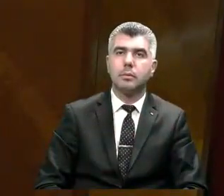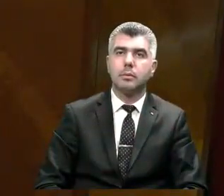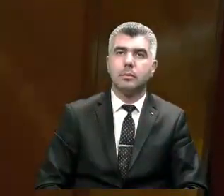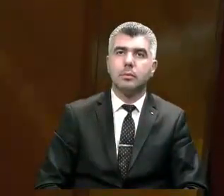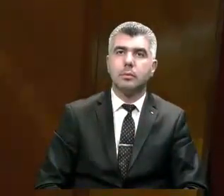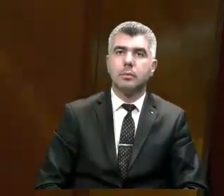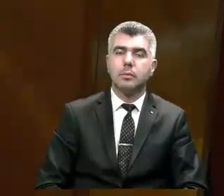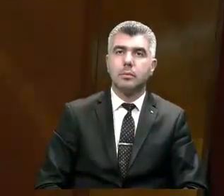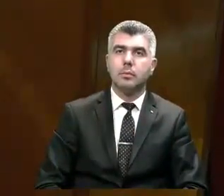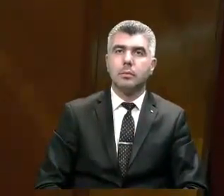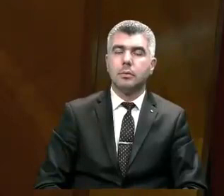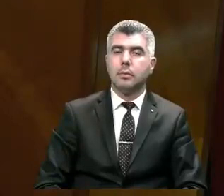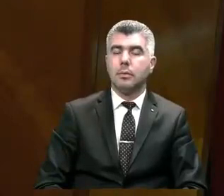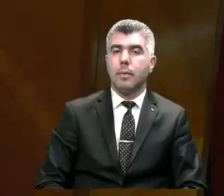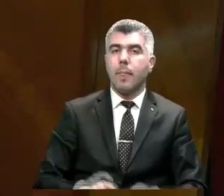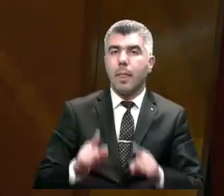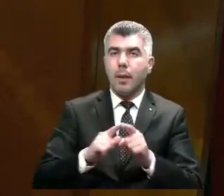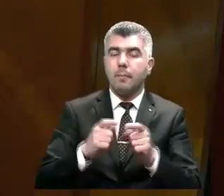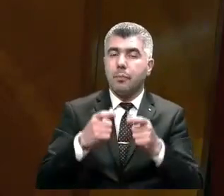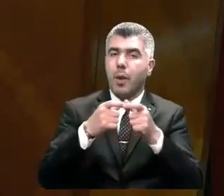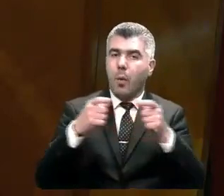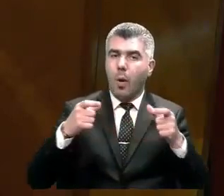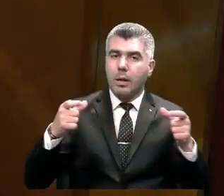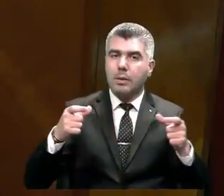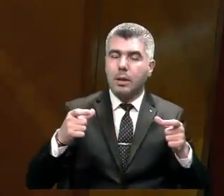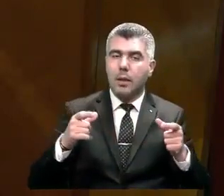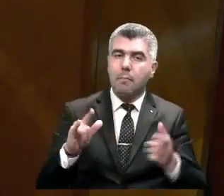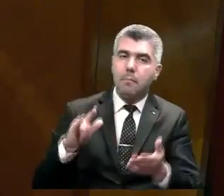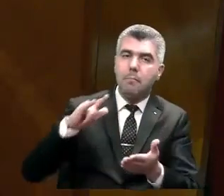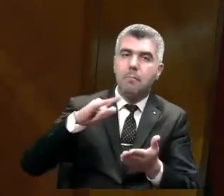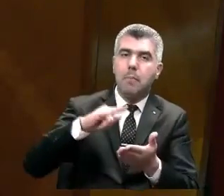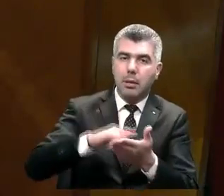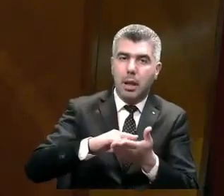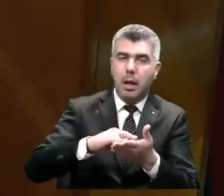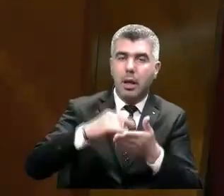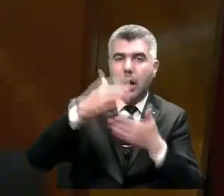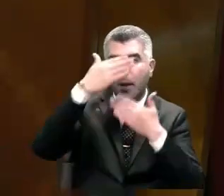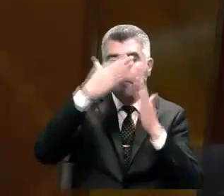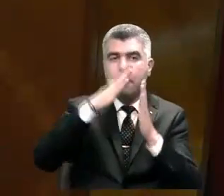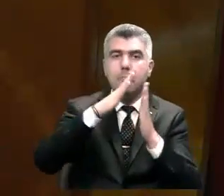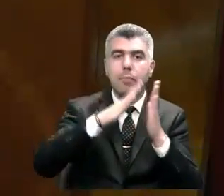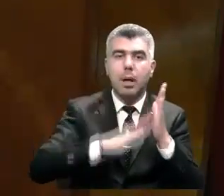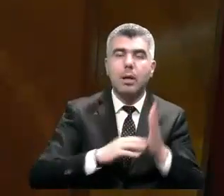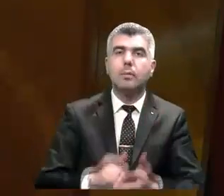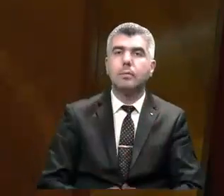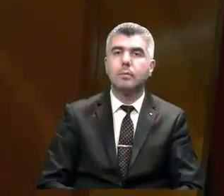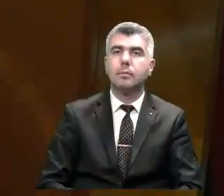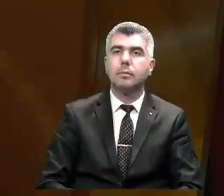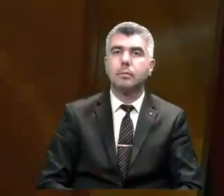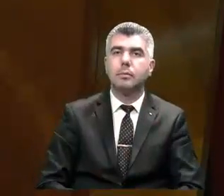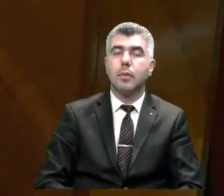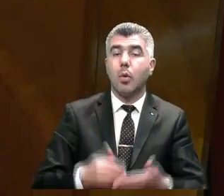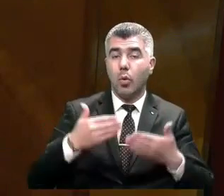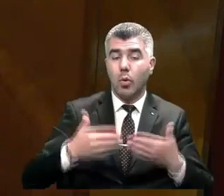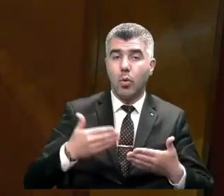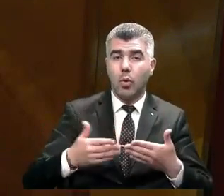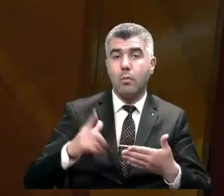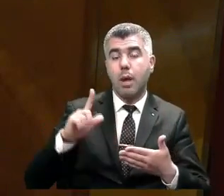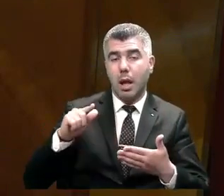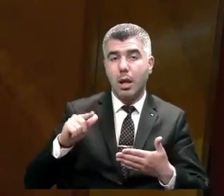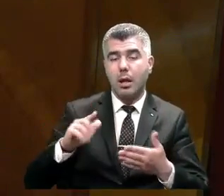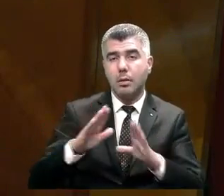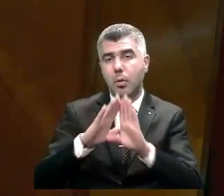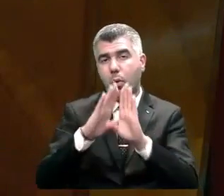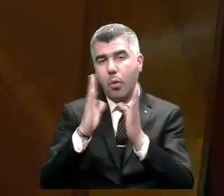في قضية توسعة ديال المطارات الوطنية، المطارات الوطنية اليوم عندها طاقة استيعابية